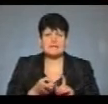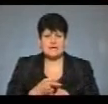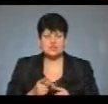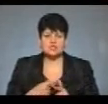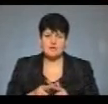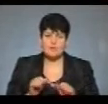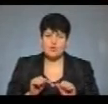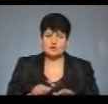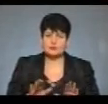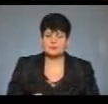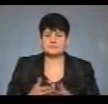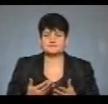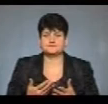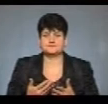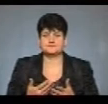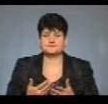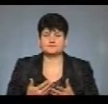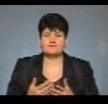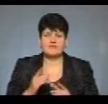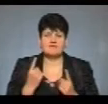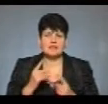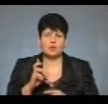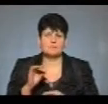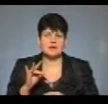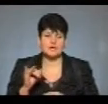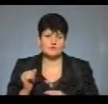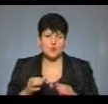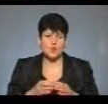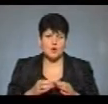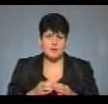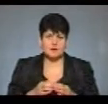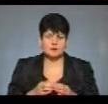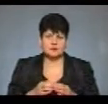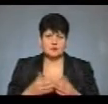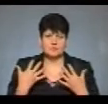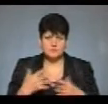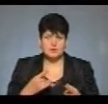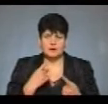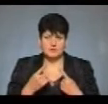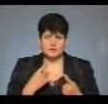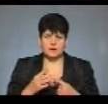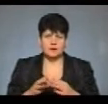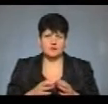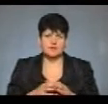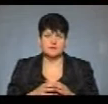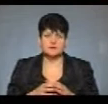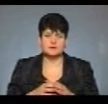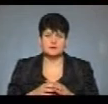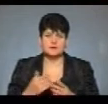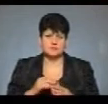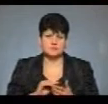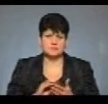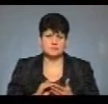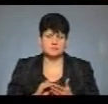чи можемо ми, скажімо, так, ми Великобірківську громаду Вже обговорили, тому що ми, наші журналісти, колеги,